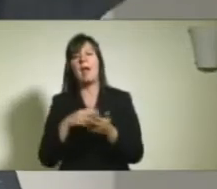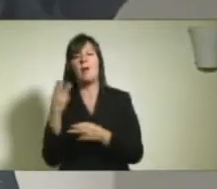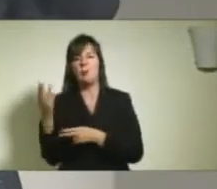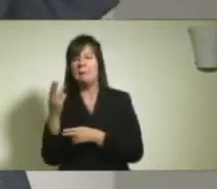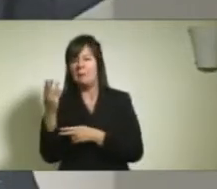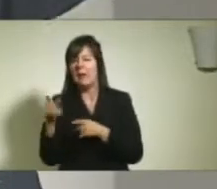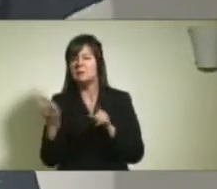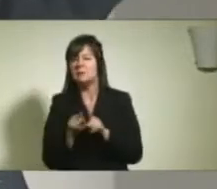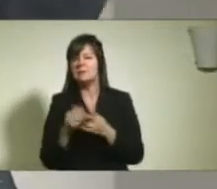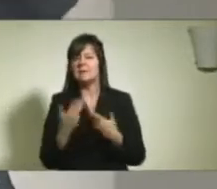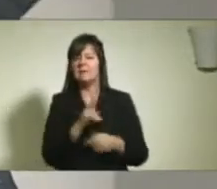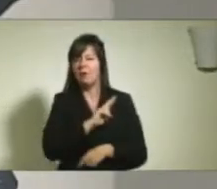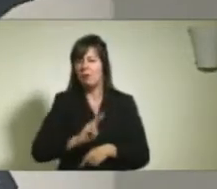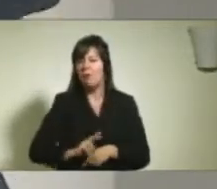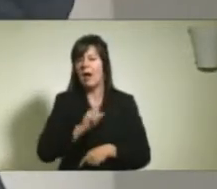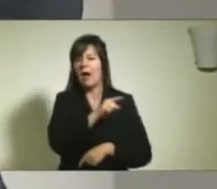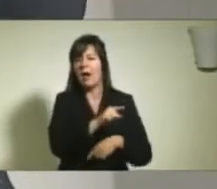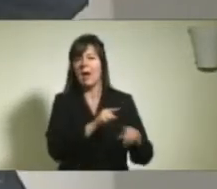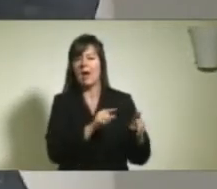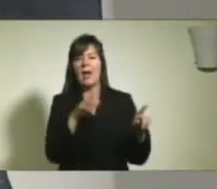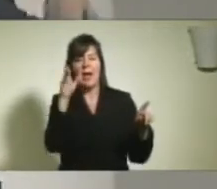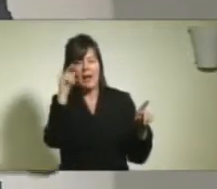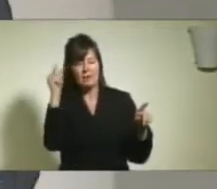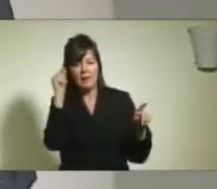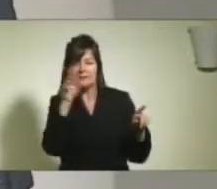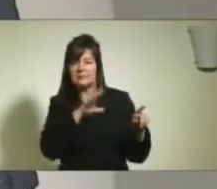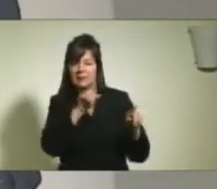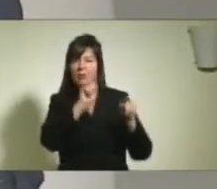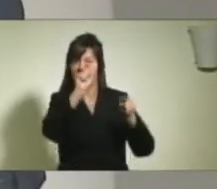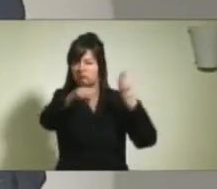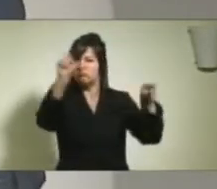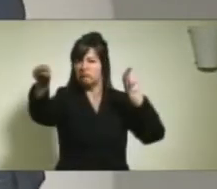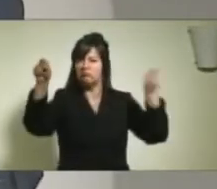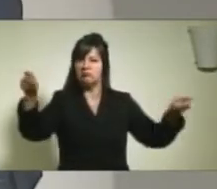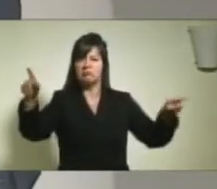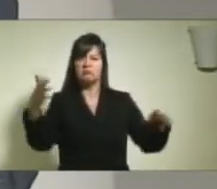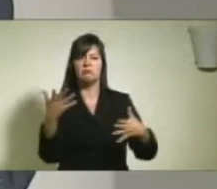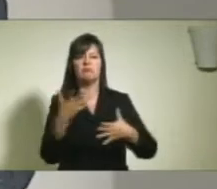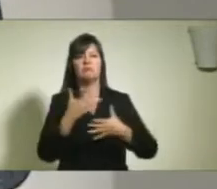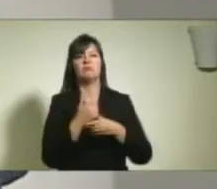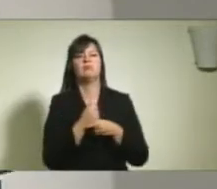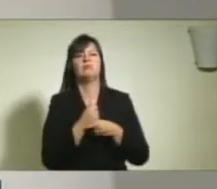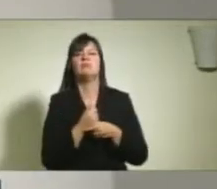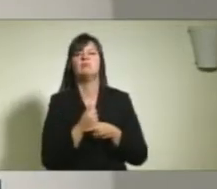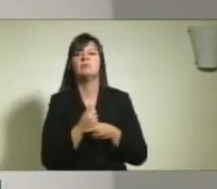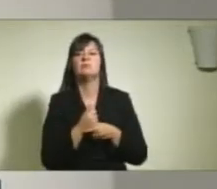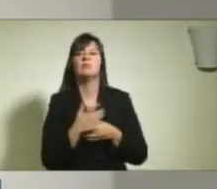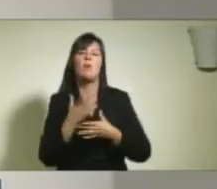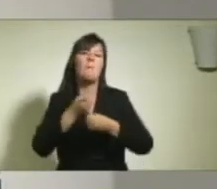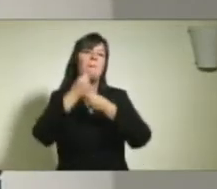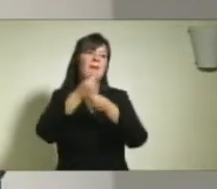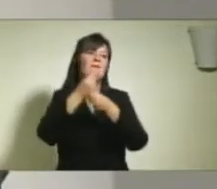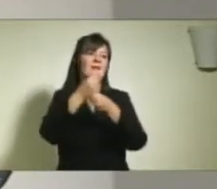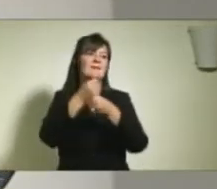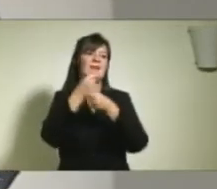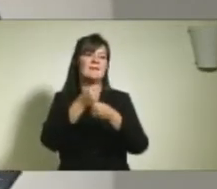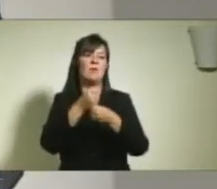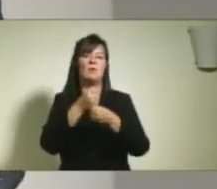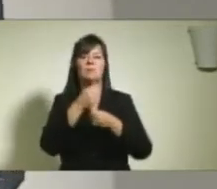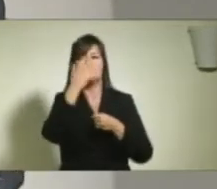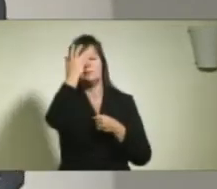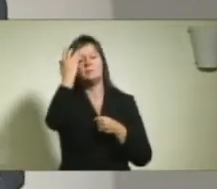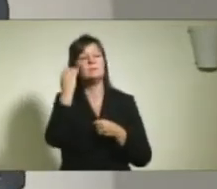et Vancouver, et Halifax, et donc partout pour vraiment là, souligner les